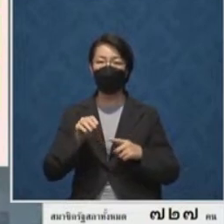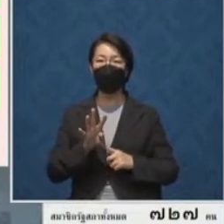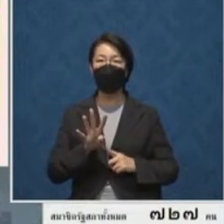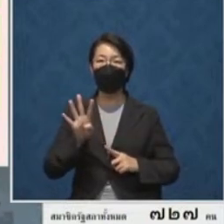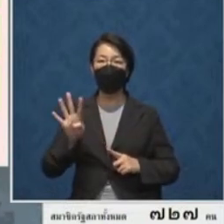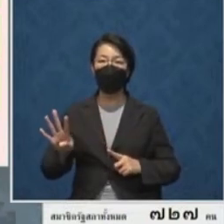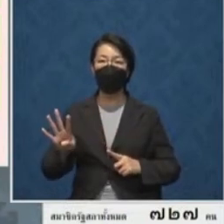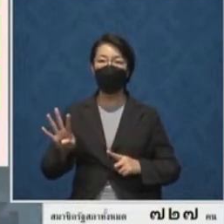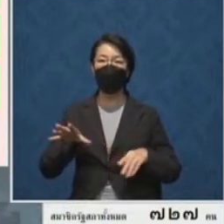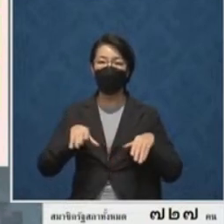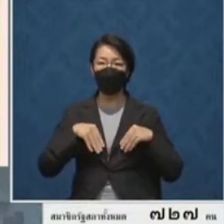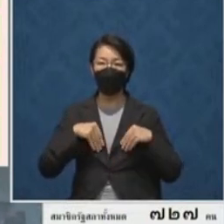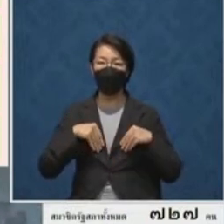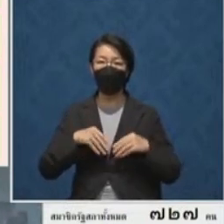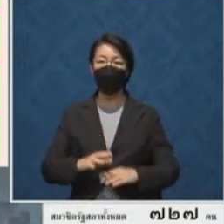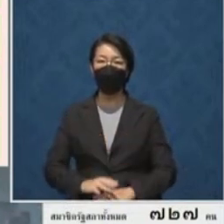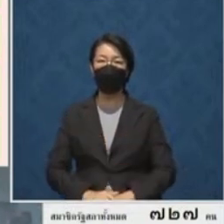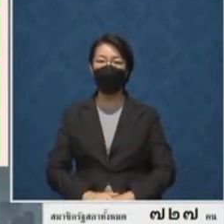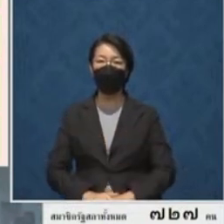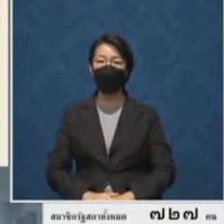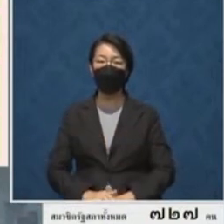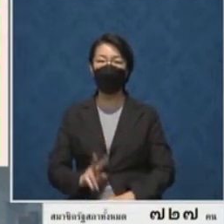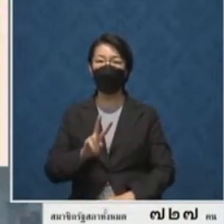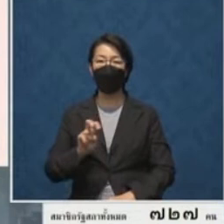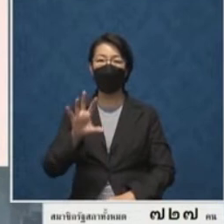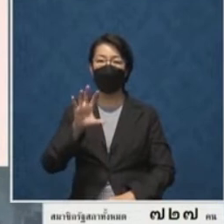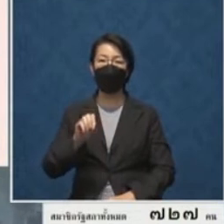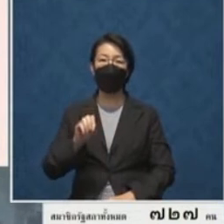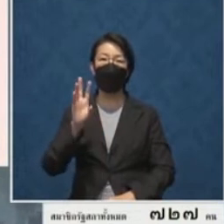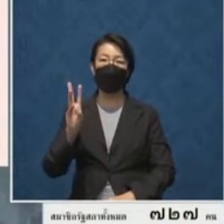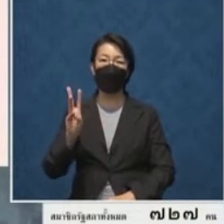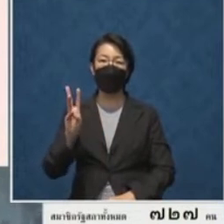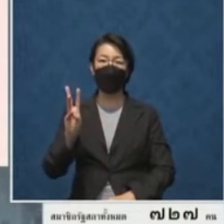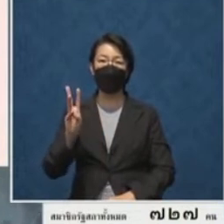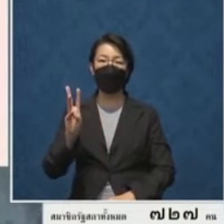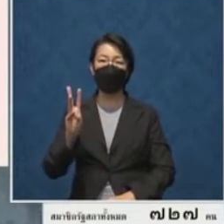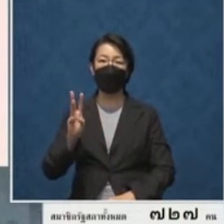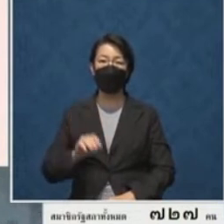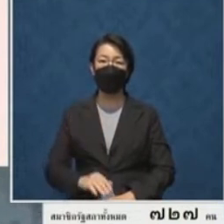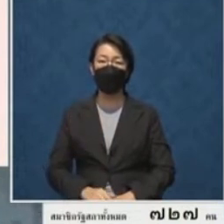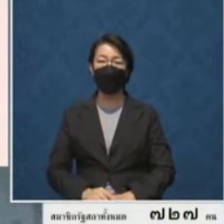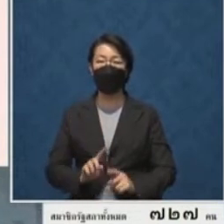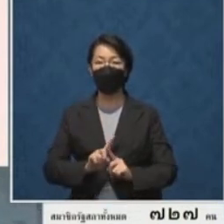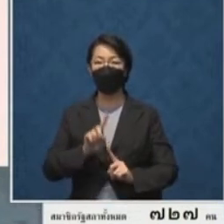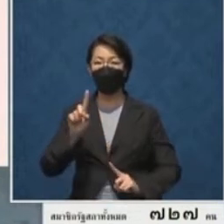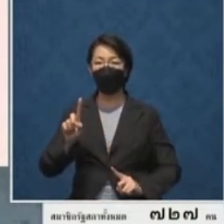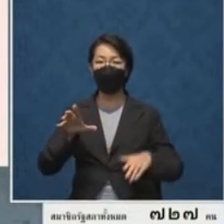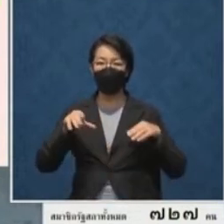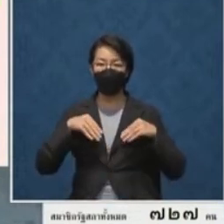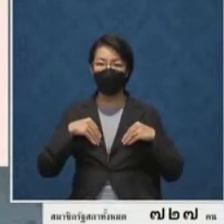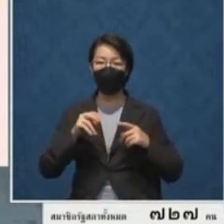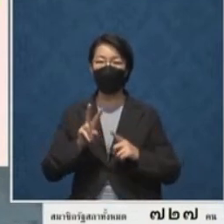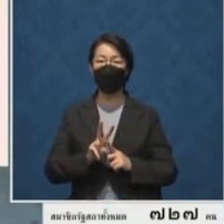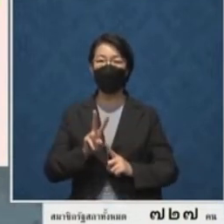การครับ 256นายนิรันดร์นาเมืองรัก 1รับหลักการ2